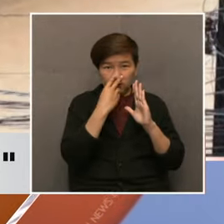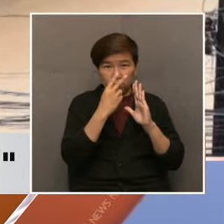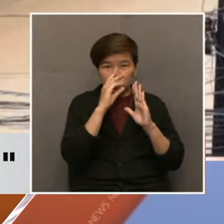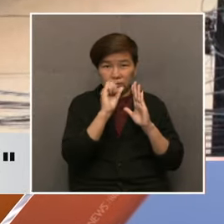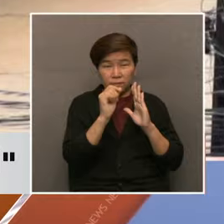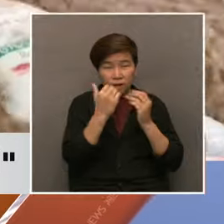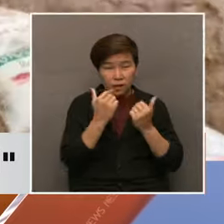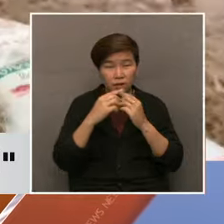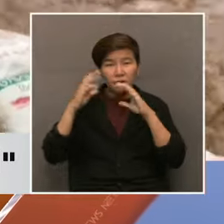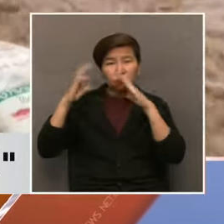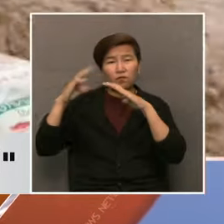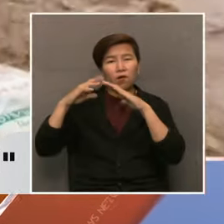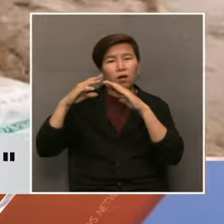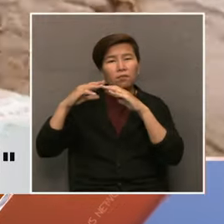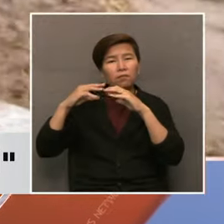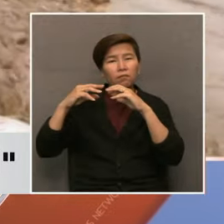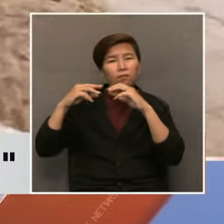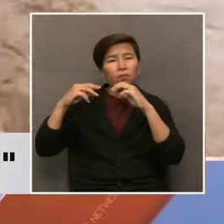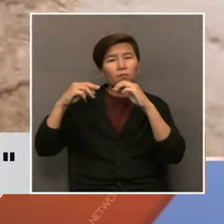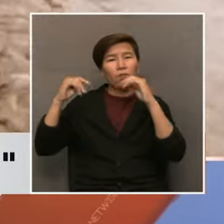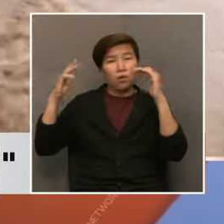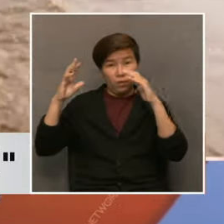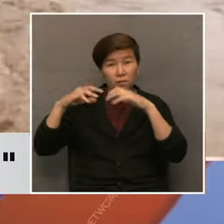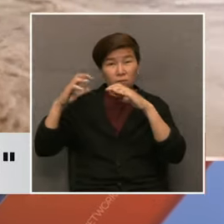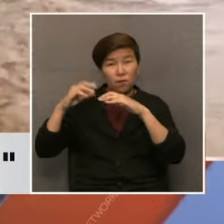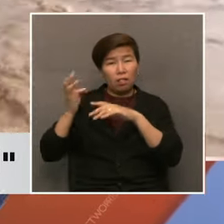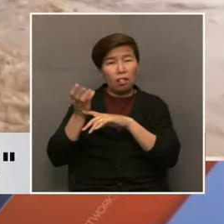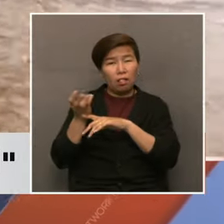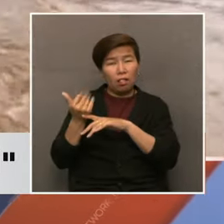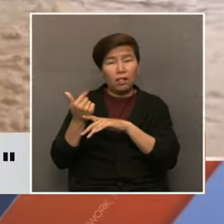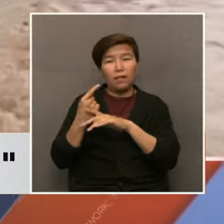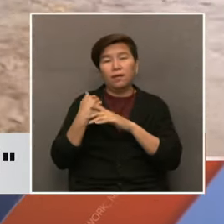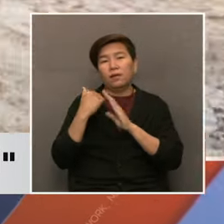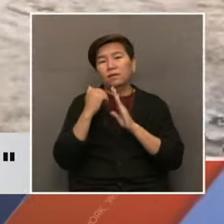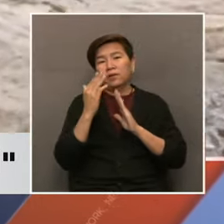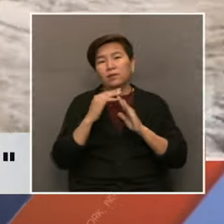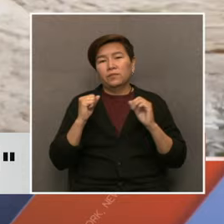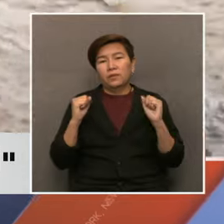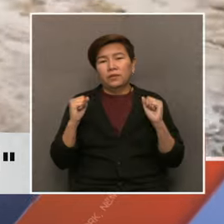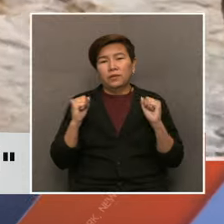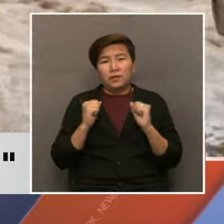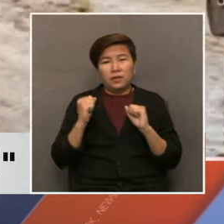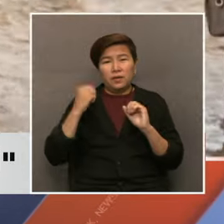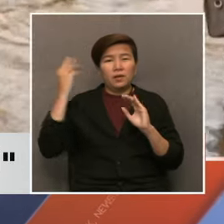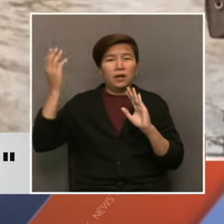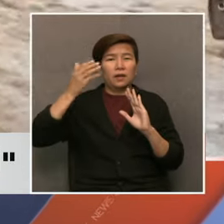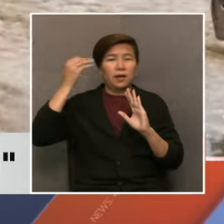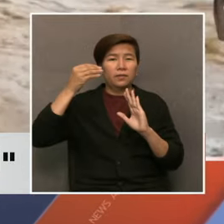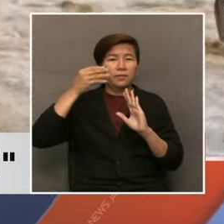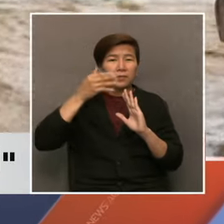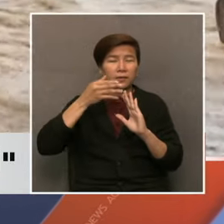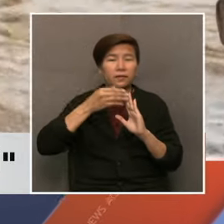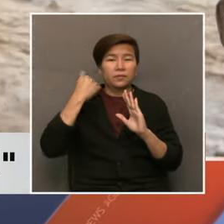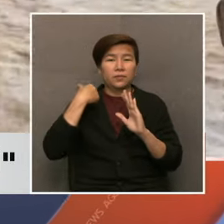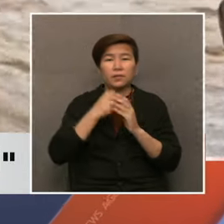ริ่มมีฝนลดลงบ้างครับเพราะว่าตอนนี้ทางภาคเหนือก็เหมือนก็มีมวลอากาศเย็นซึมๆลงมานะครับเพราะฉะนั้นฝนภาคเหนือเนี่ย